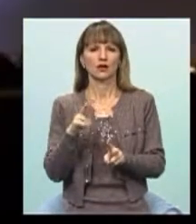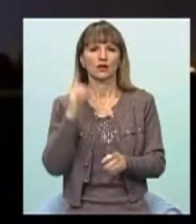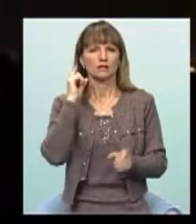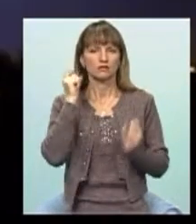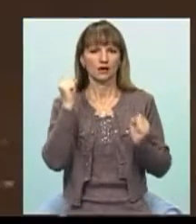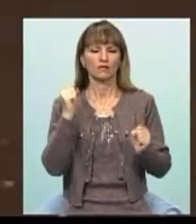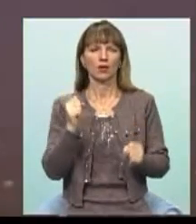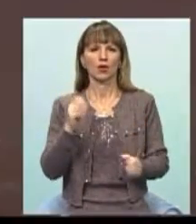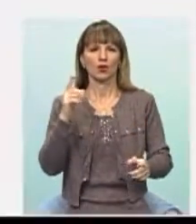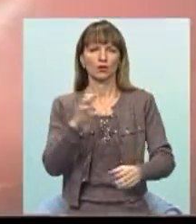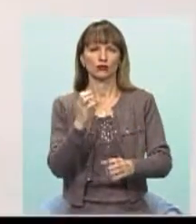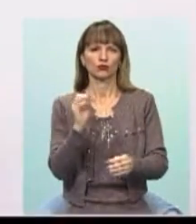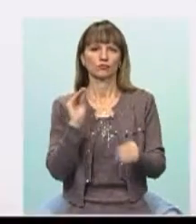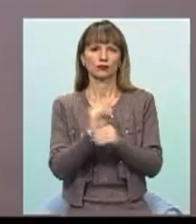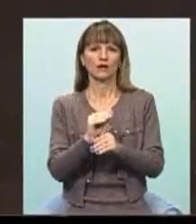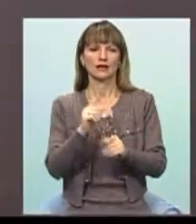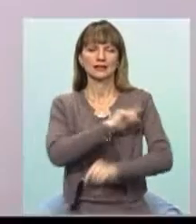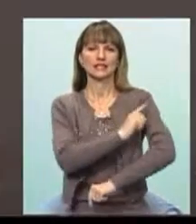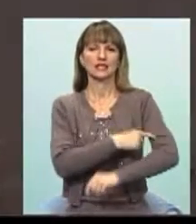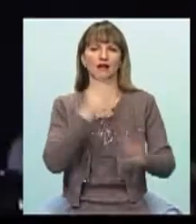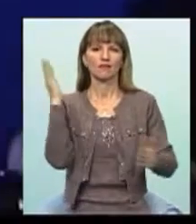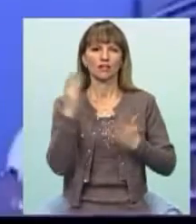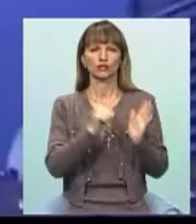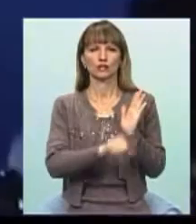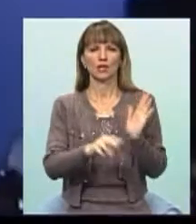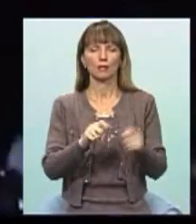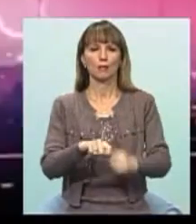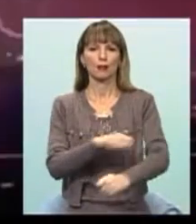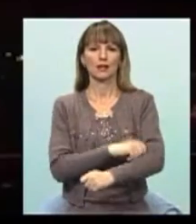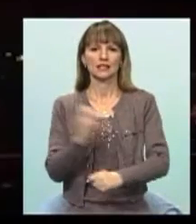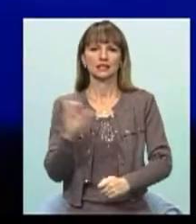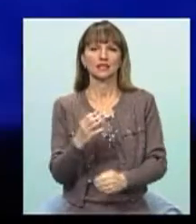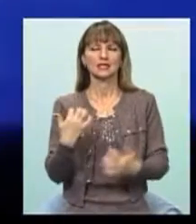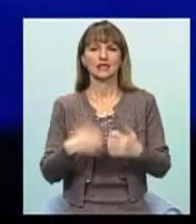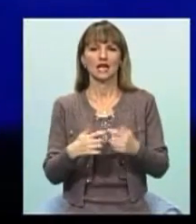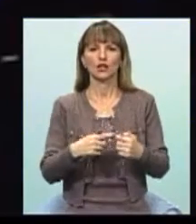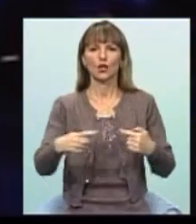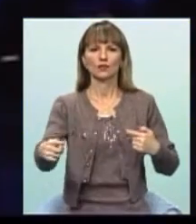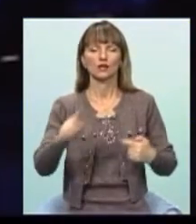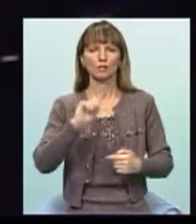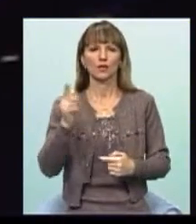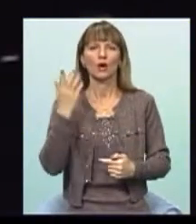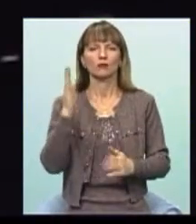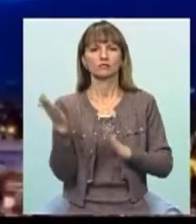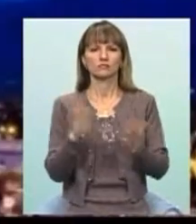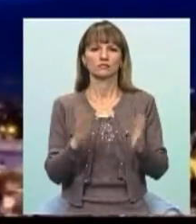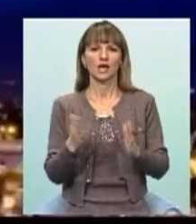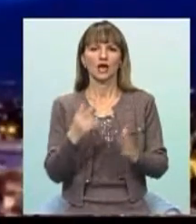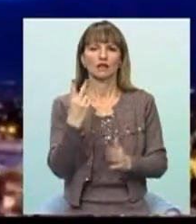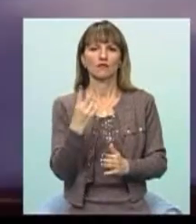– сильний буревій зі швидкістю вітру більше 60 метрів за секунду. Середня довжина блискавки коливається від